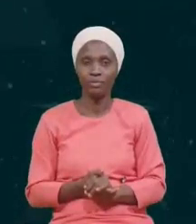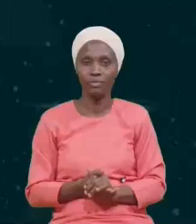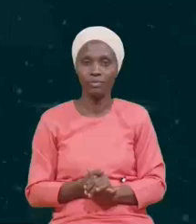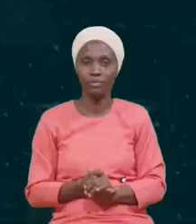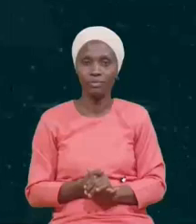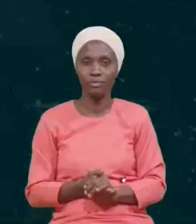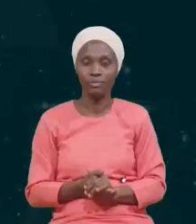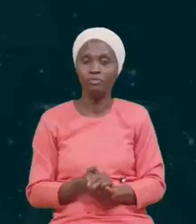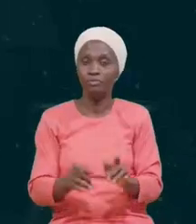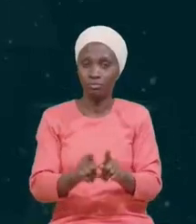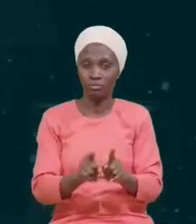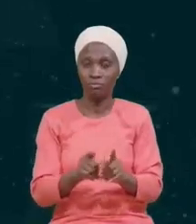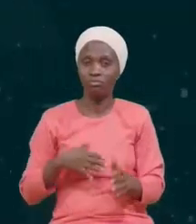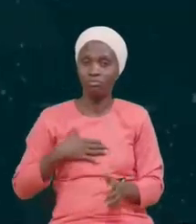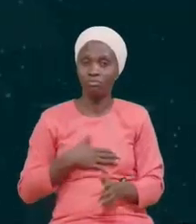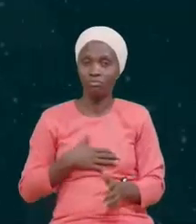S'il vous plaît,